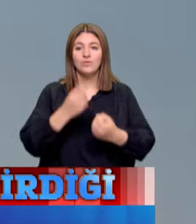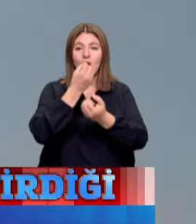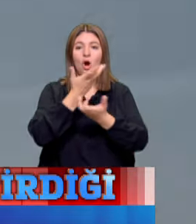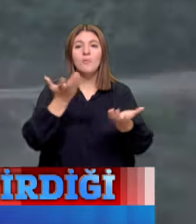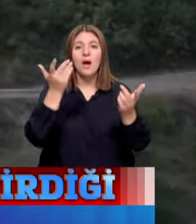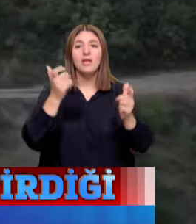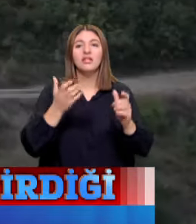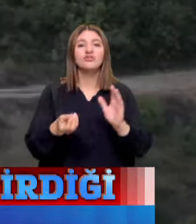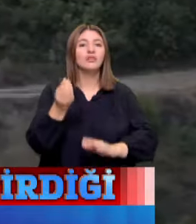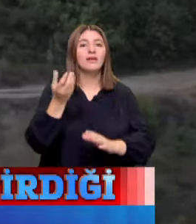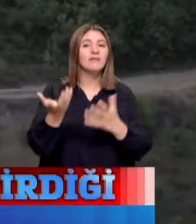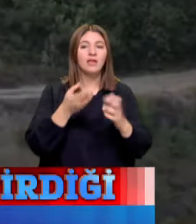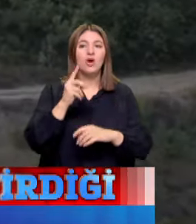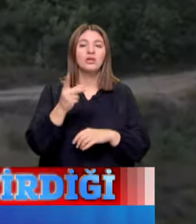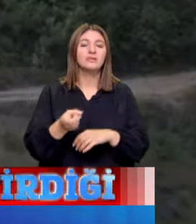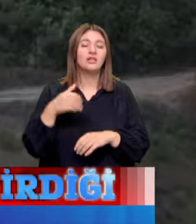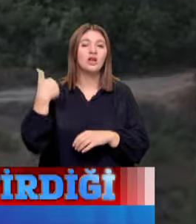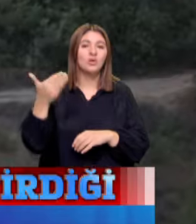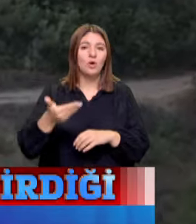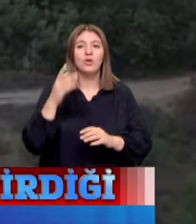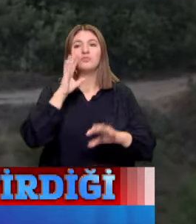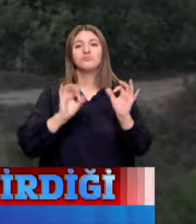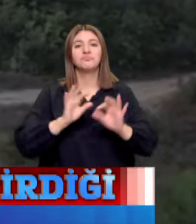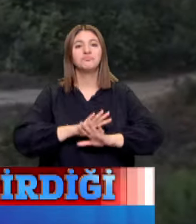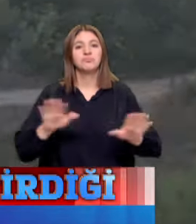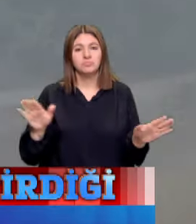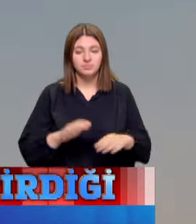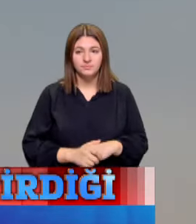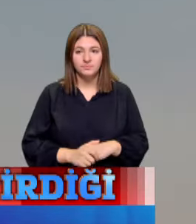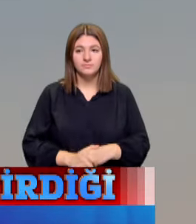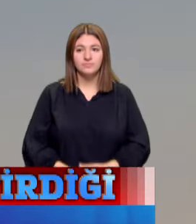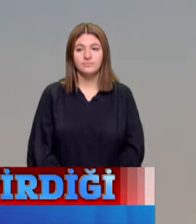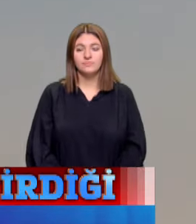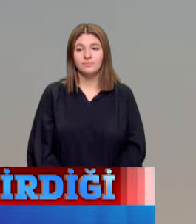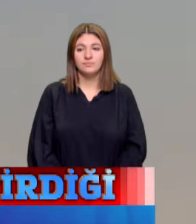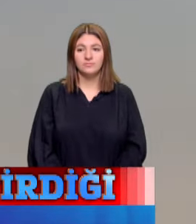Ormanlık alanda çıkan yangın 12 saatin sonunda kontrol altına alındı.